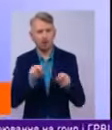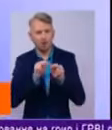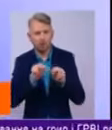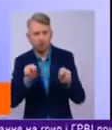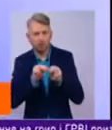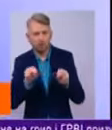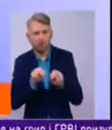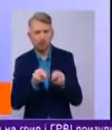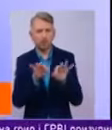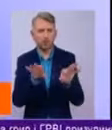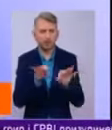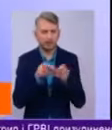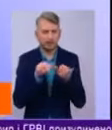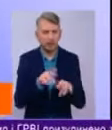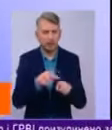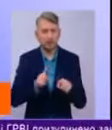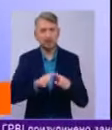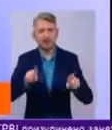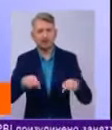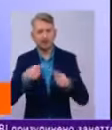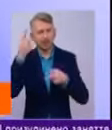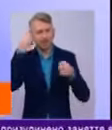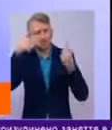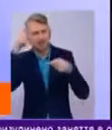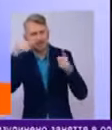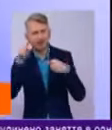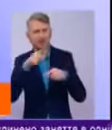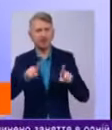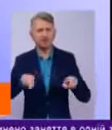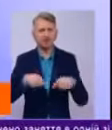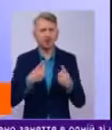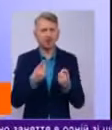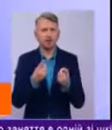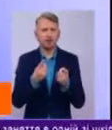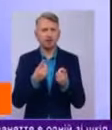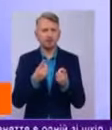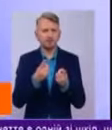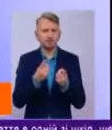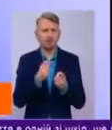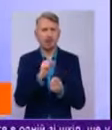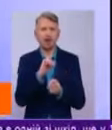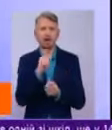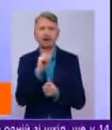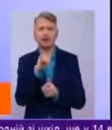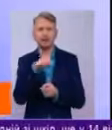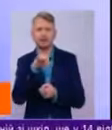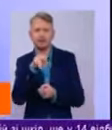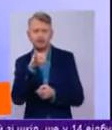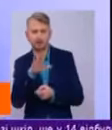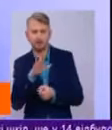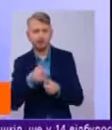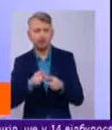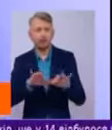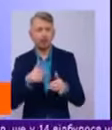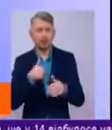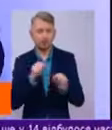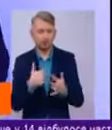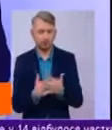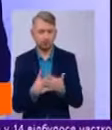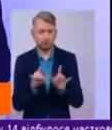просвітницька діяльність. Це створення міфів, це створення певних архетипів. І в цьому випадку я можу навести